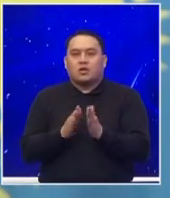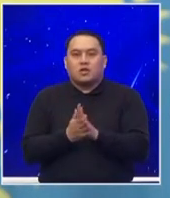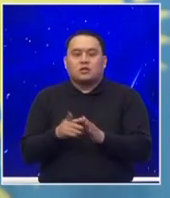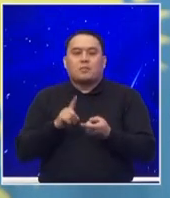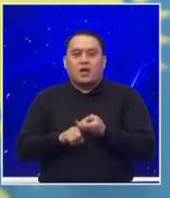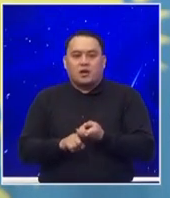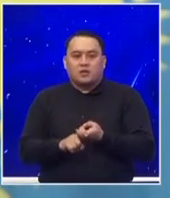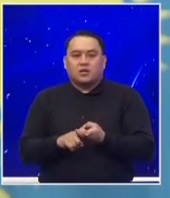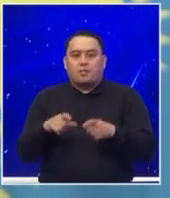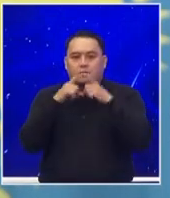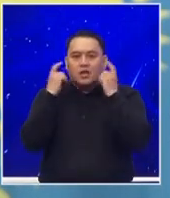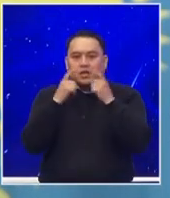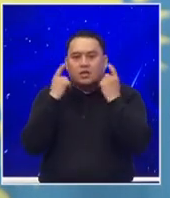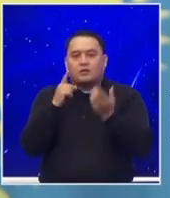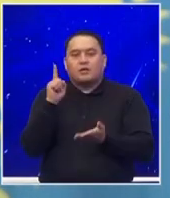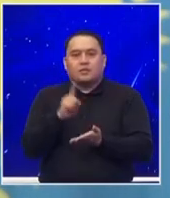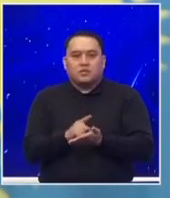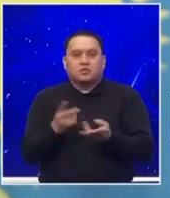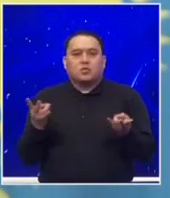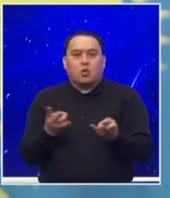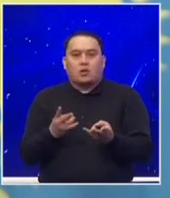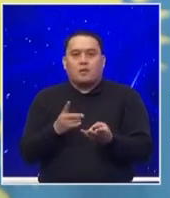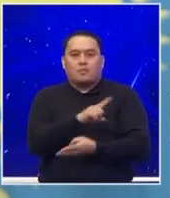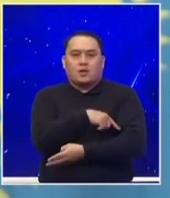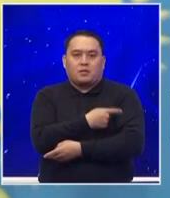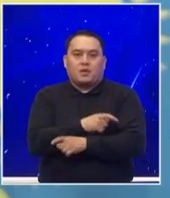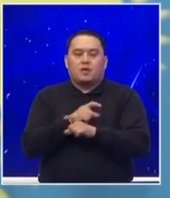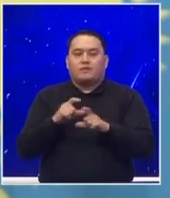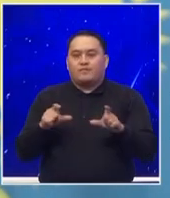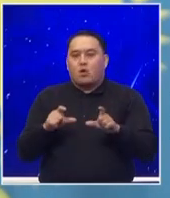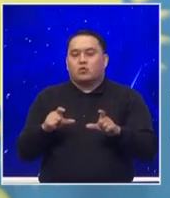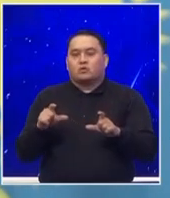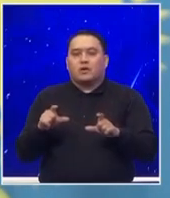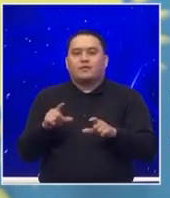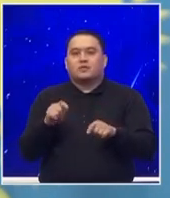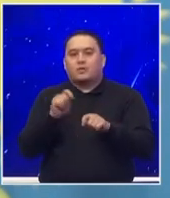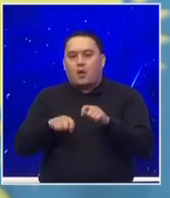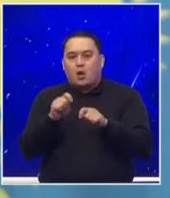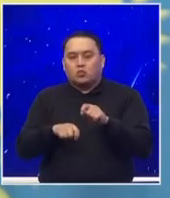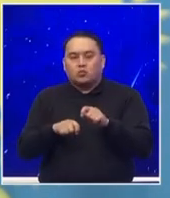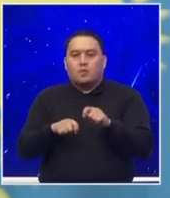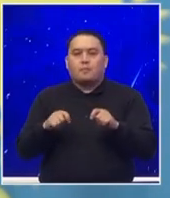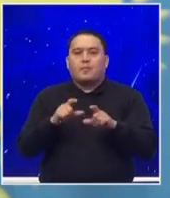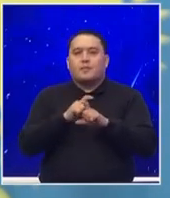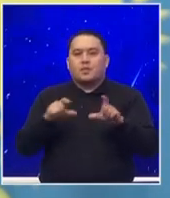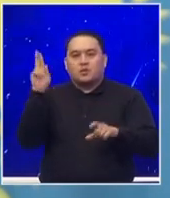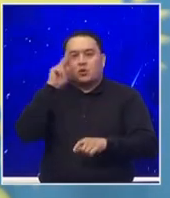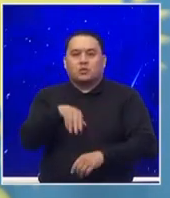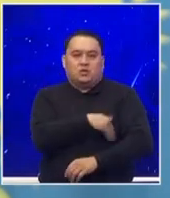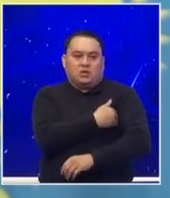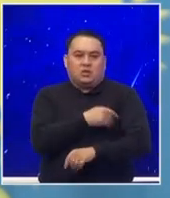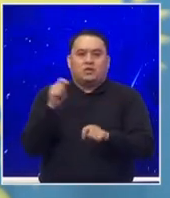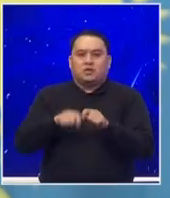байланысты бетперделерімен келеді. Мектепте кірген кезде мектептің медбикесі ол кісілердің